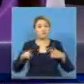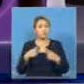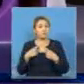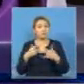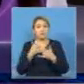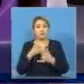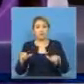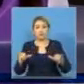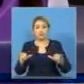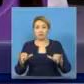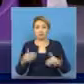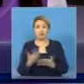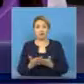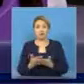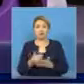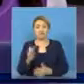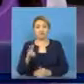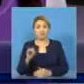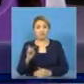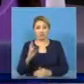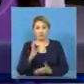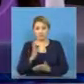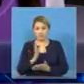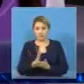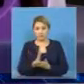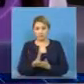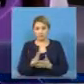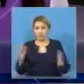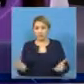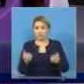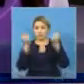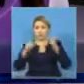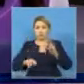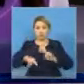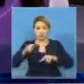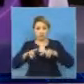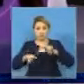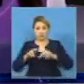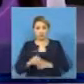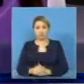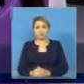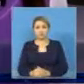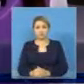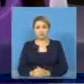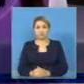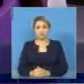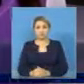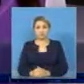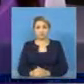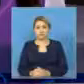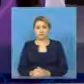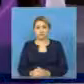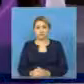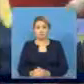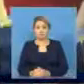ерекшелігі, бұнда динамика бар, бұнда көтеріңкі көңіл күй. Сосын темперамент өте